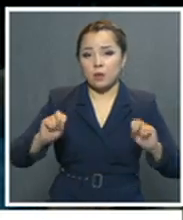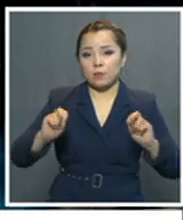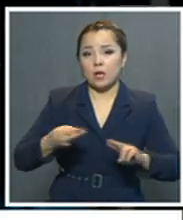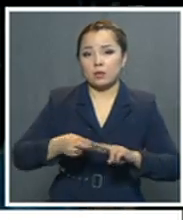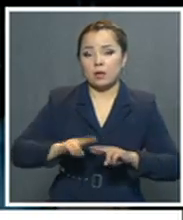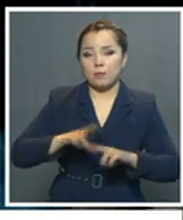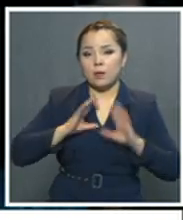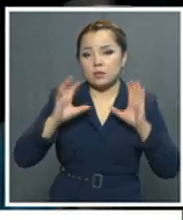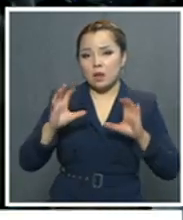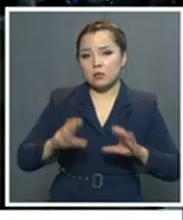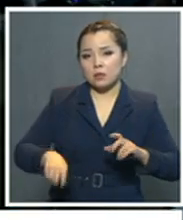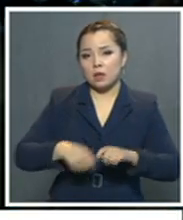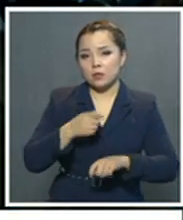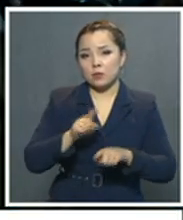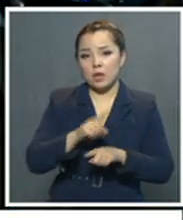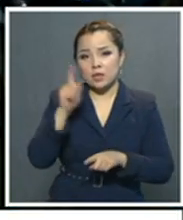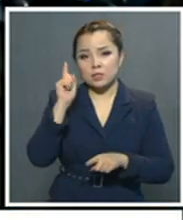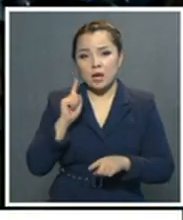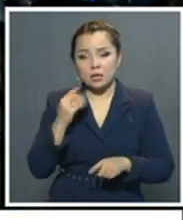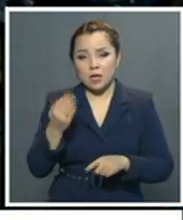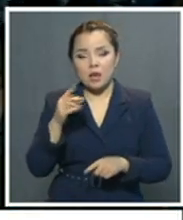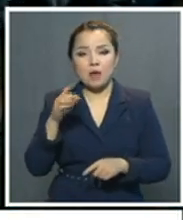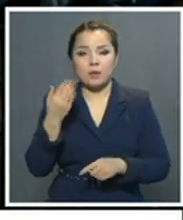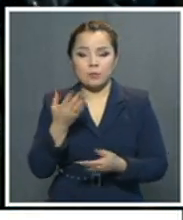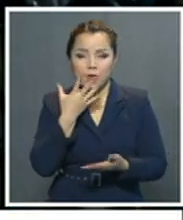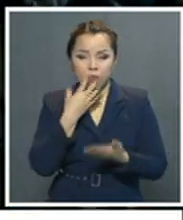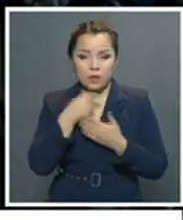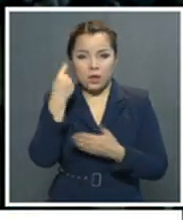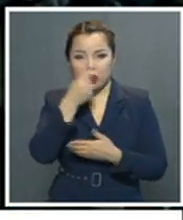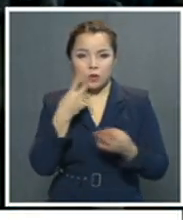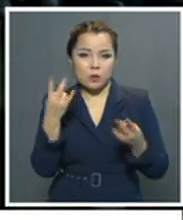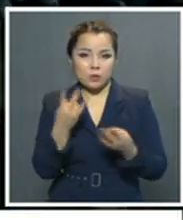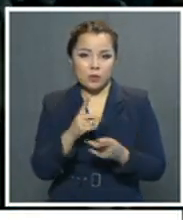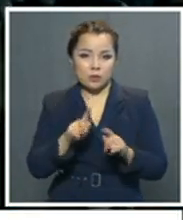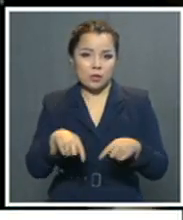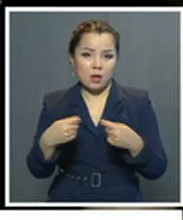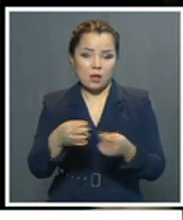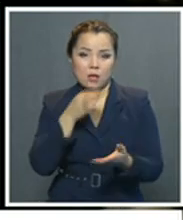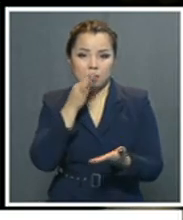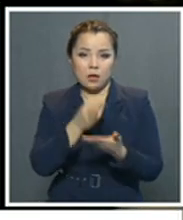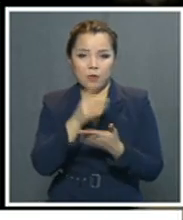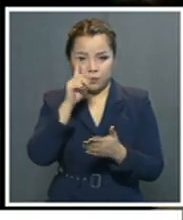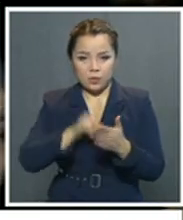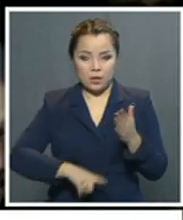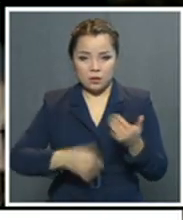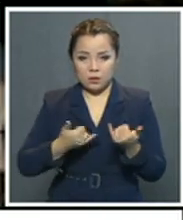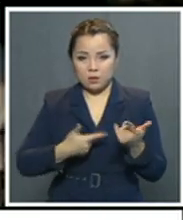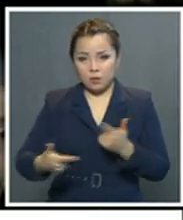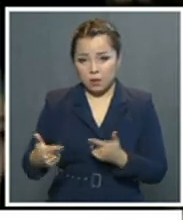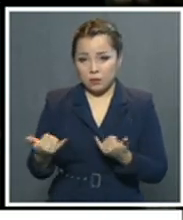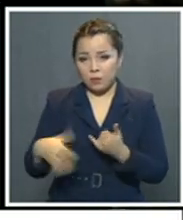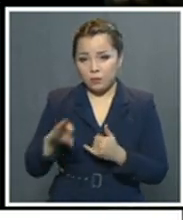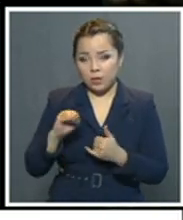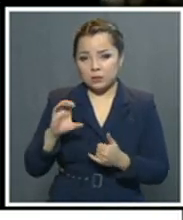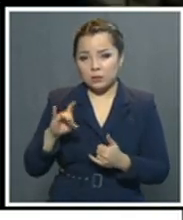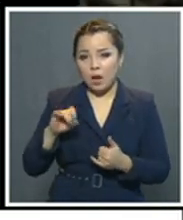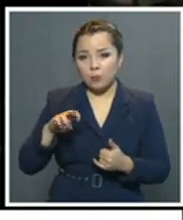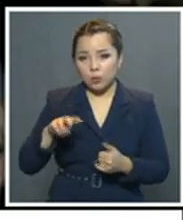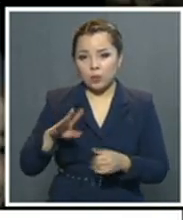салынған еврей қоныстарында Израильге тиесілі деп мойындауға дайын. Ыстамбұл көшесіне шыққан демонстранттардың